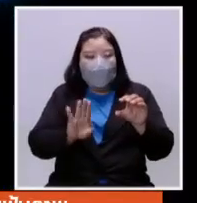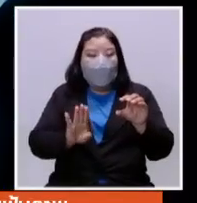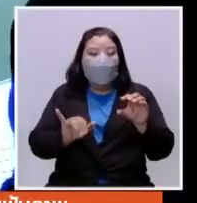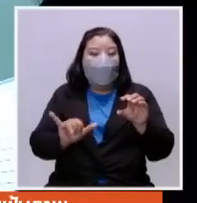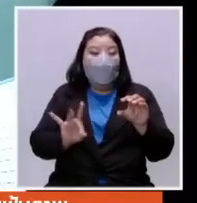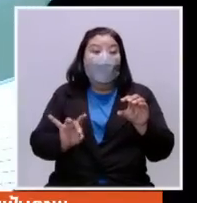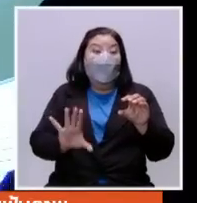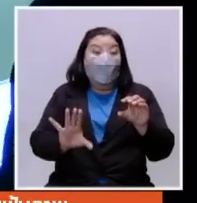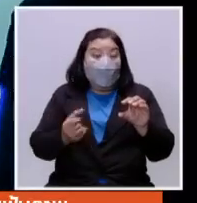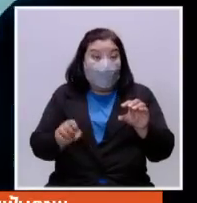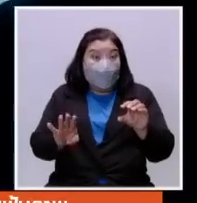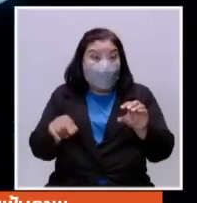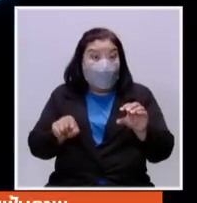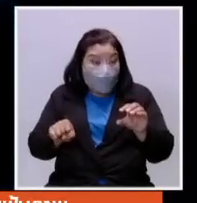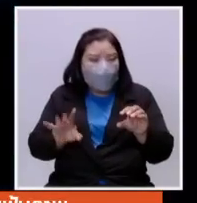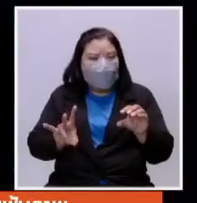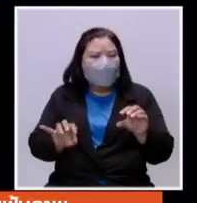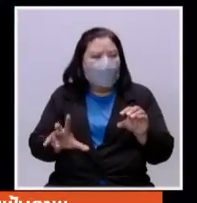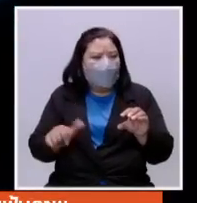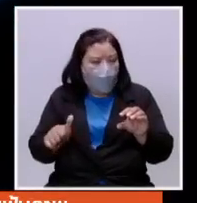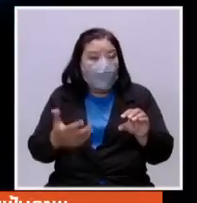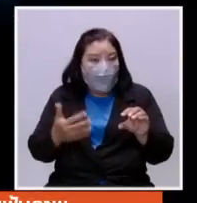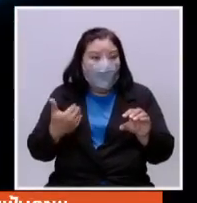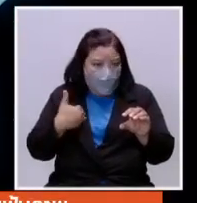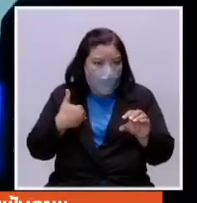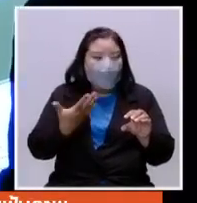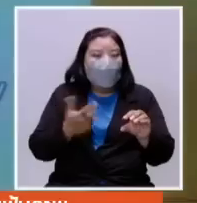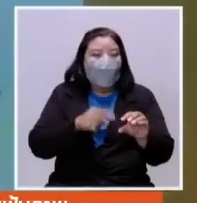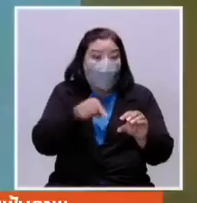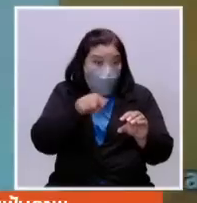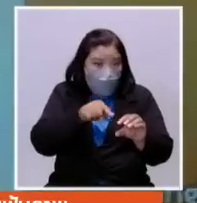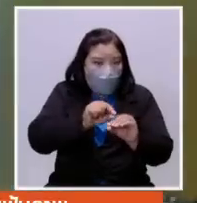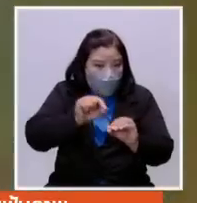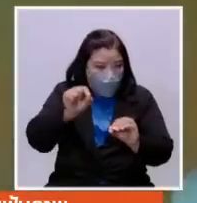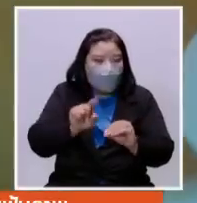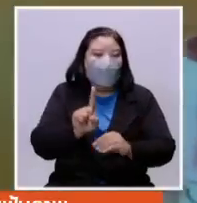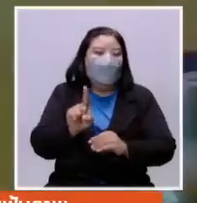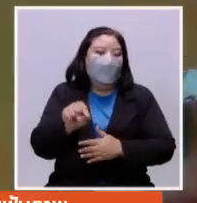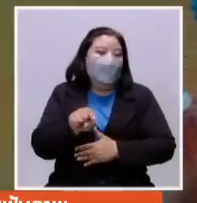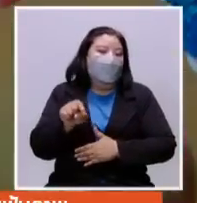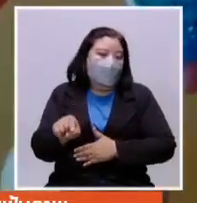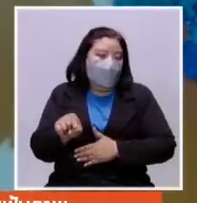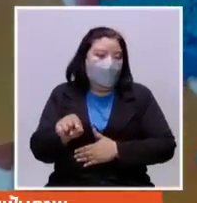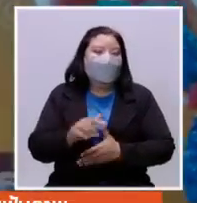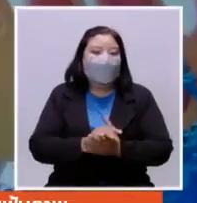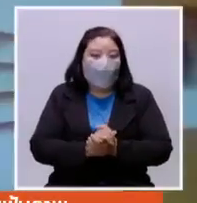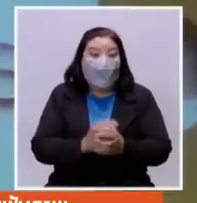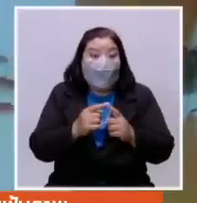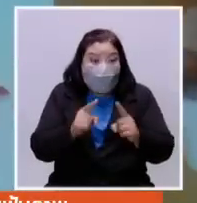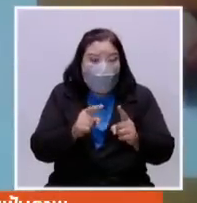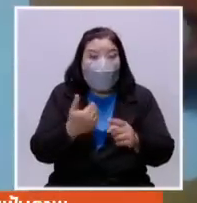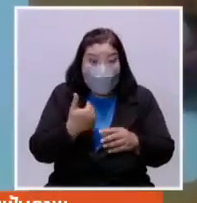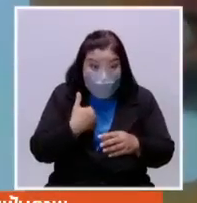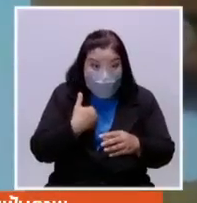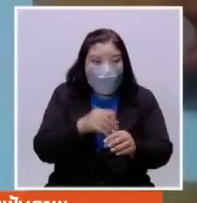ายคิดเป็นร้อยละ 7.3 แล้วก็ยังมีอัลฟาด้วยนะครับจำนวน2รายคิดเป็นร้อยละ1ครับส่วนเดลต้าครอนสายพันธุ์ลูกผส